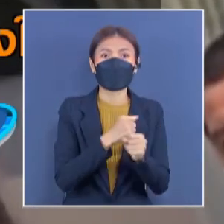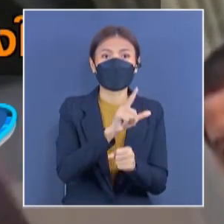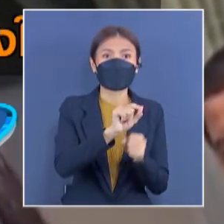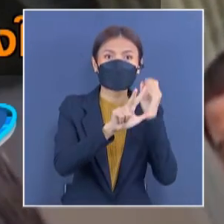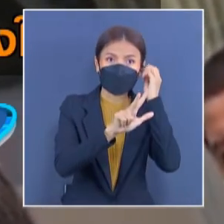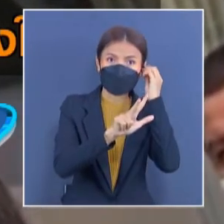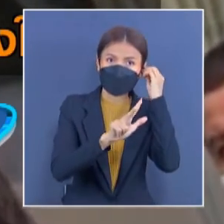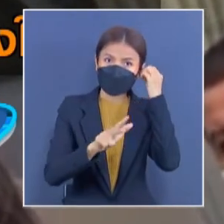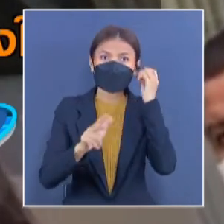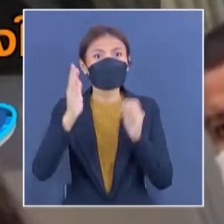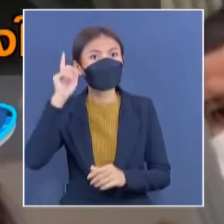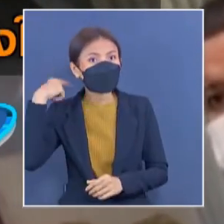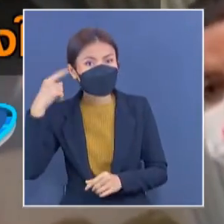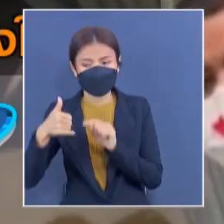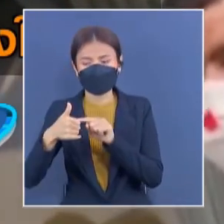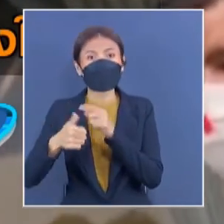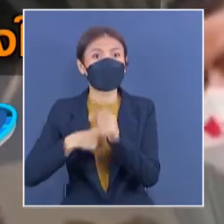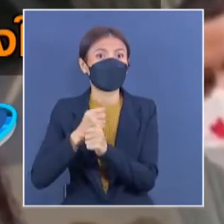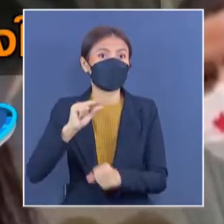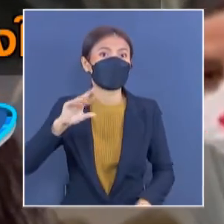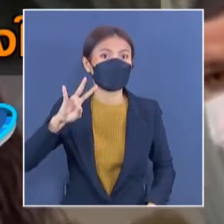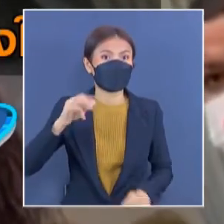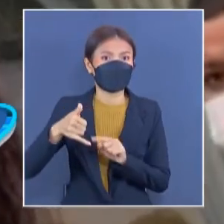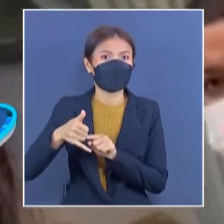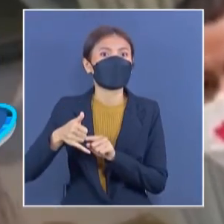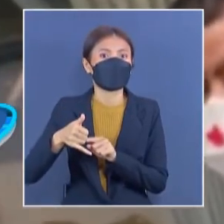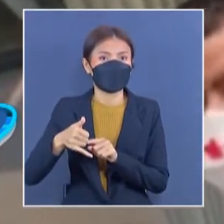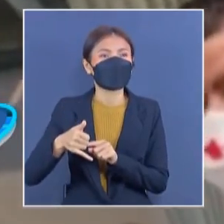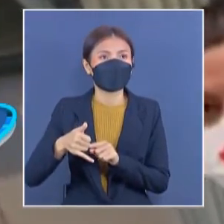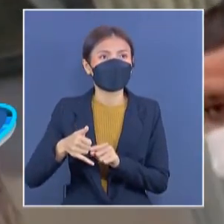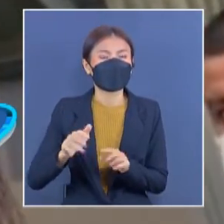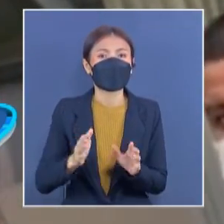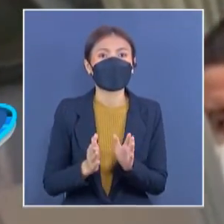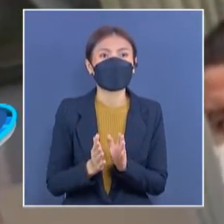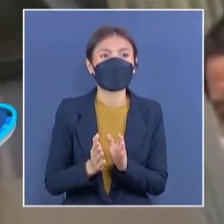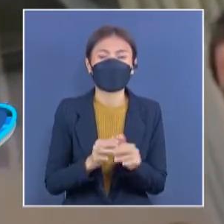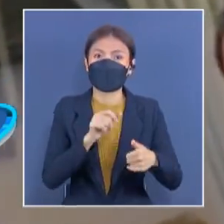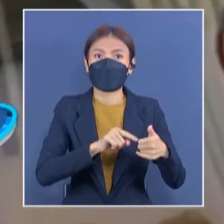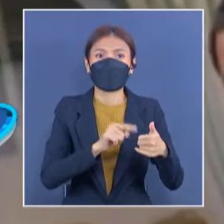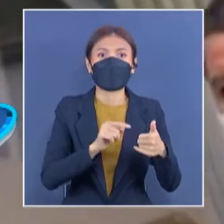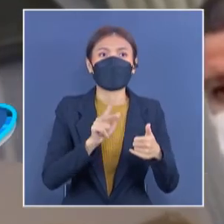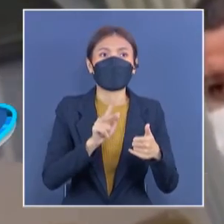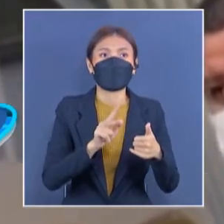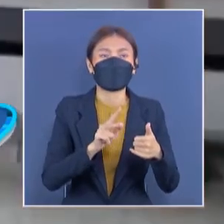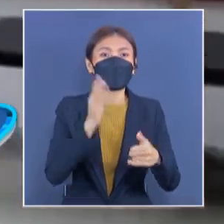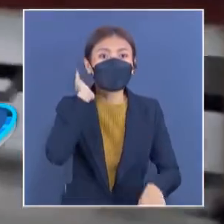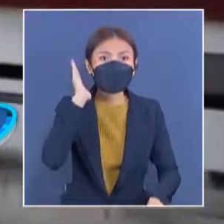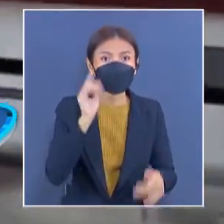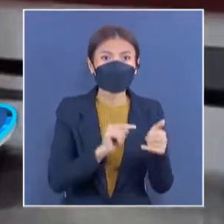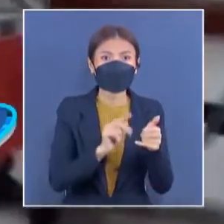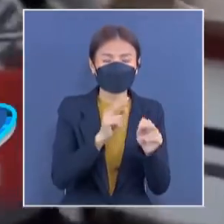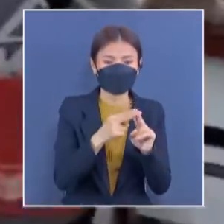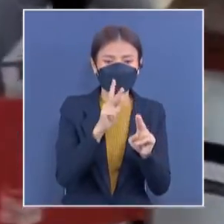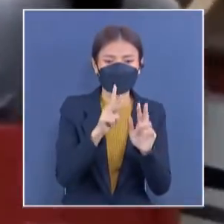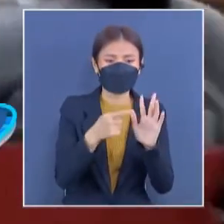นนี้วัย37ปีนะครับส่วนประเด็นอดีตพระกาโตะได้กล่าวอ้างนะครับบอกว่าได้ให้เงินนักข่าวใ